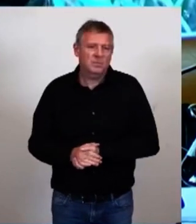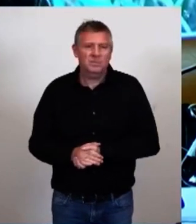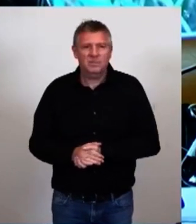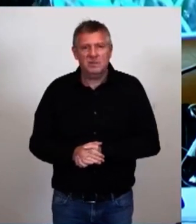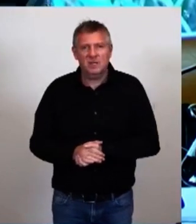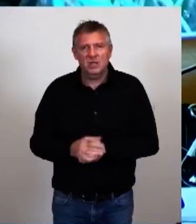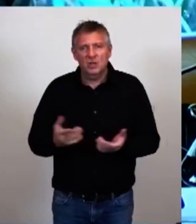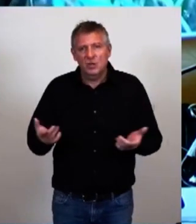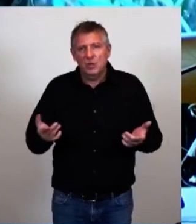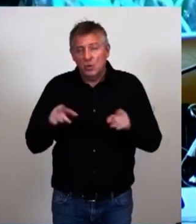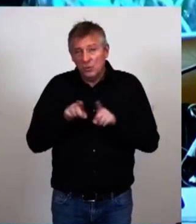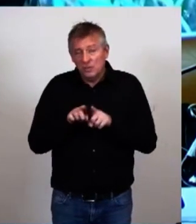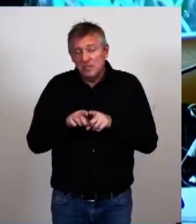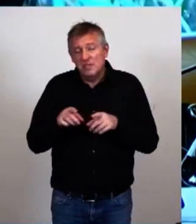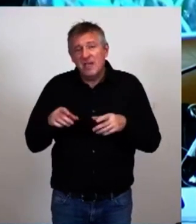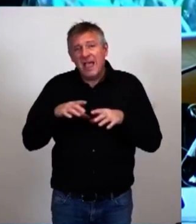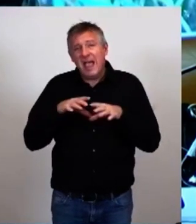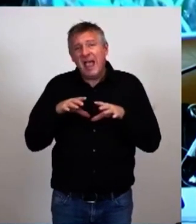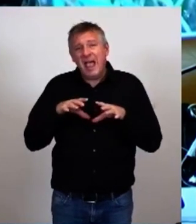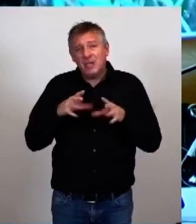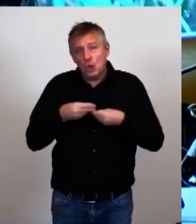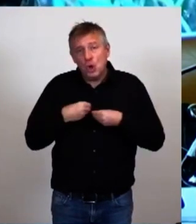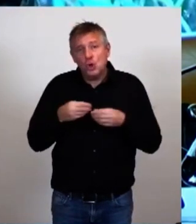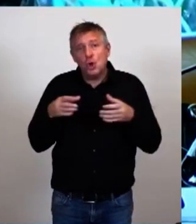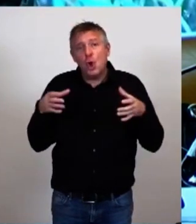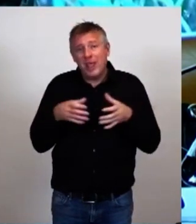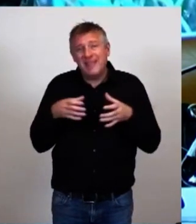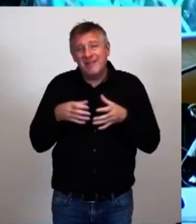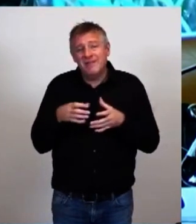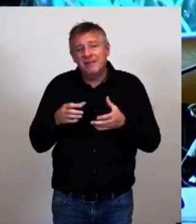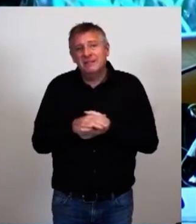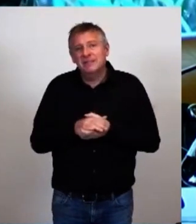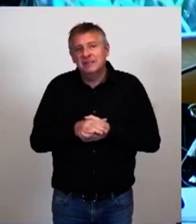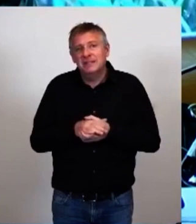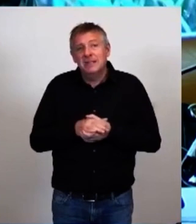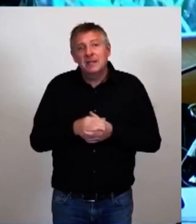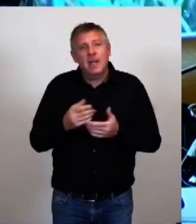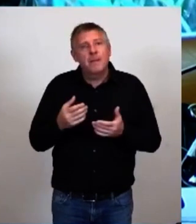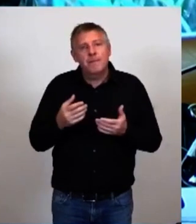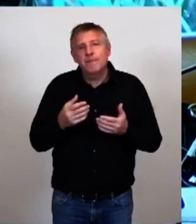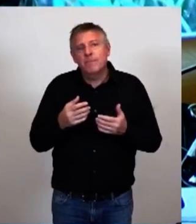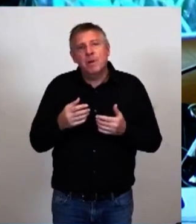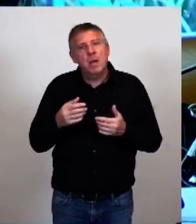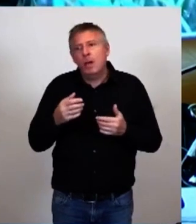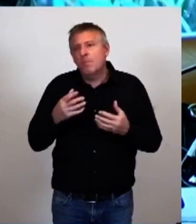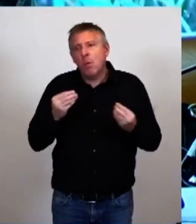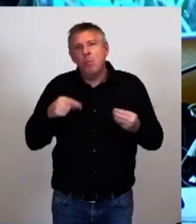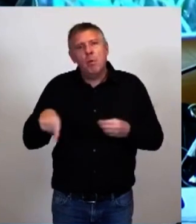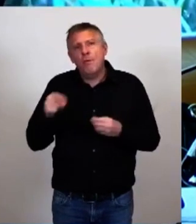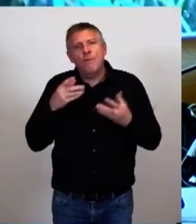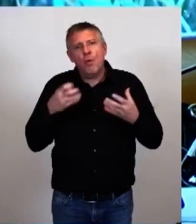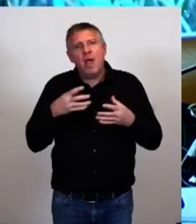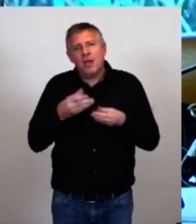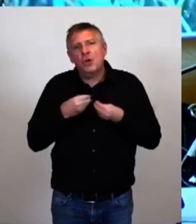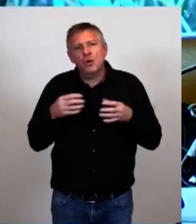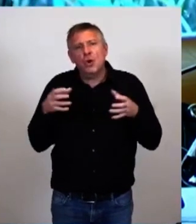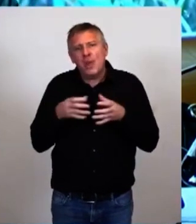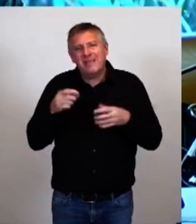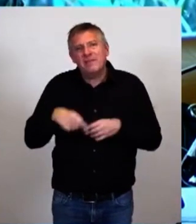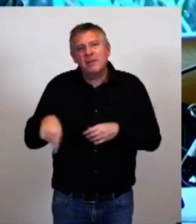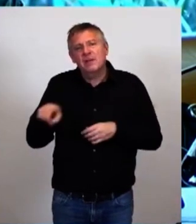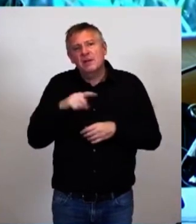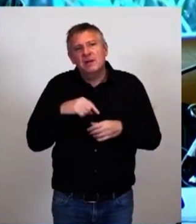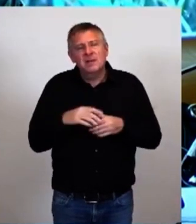Enfin, faciliter l'accès à l'accueil collectif. Le mode d'accueil collectif est déjà très prisé, pour ne pas dire plébiscité. Et quand les familles viennent